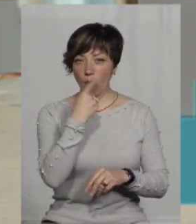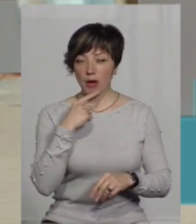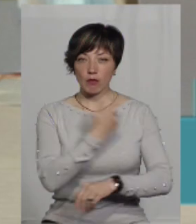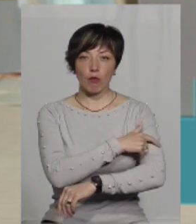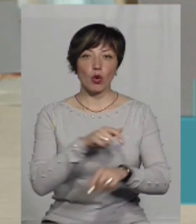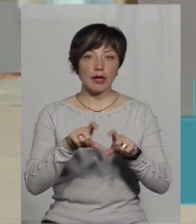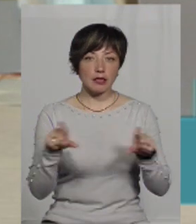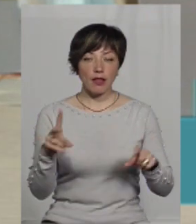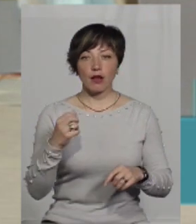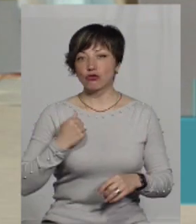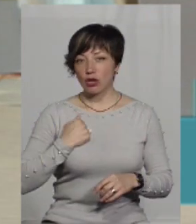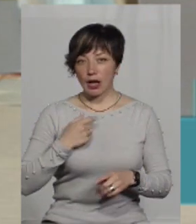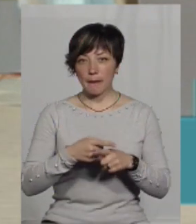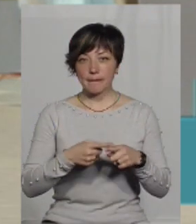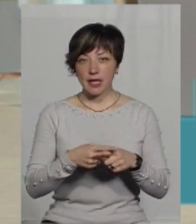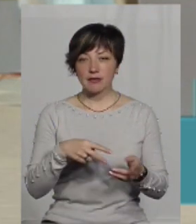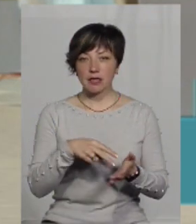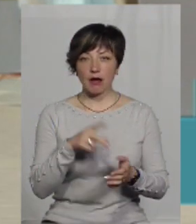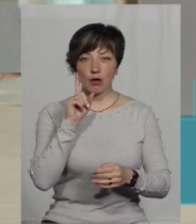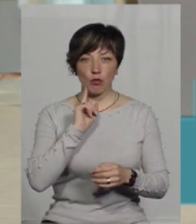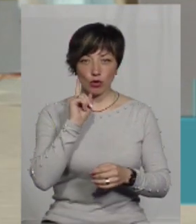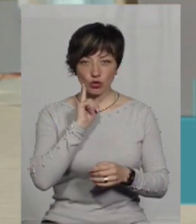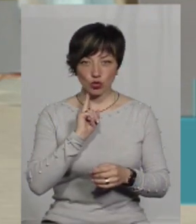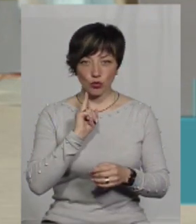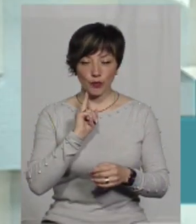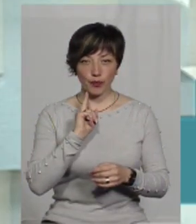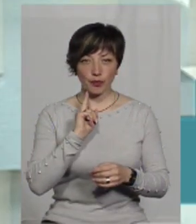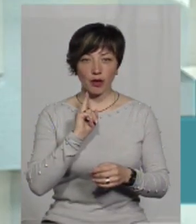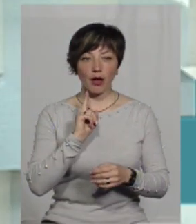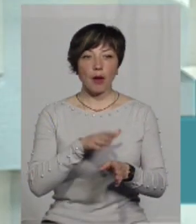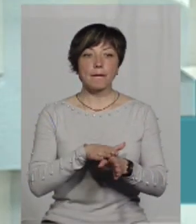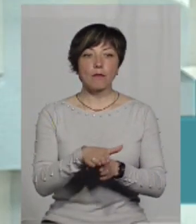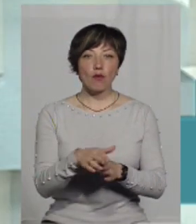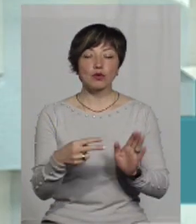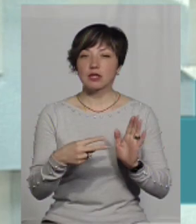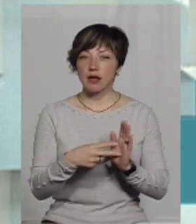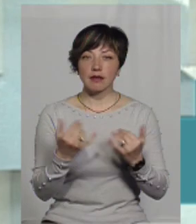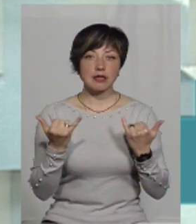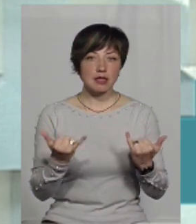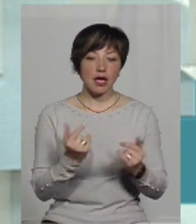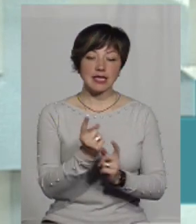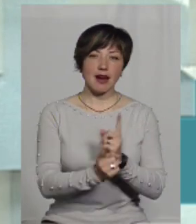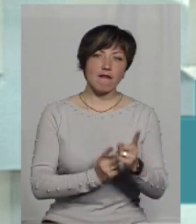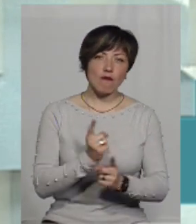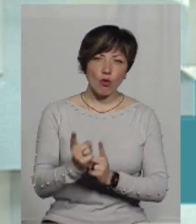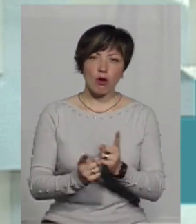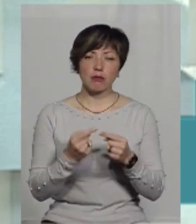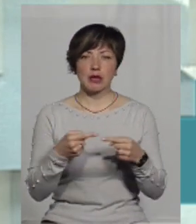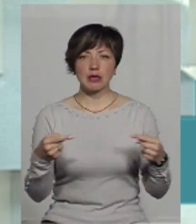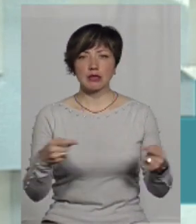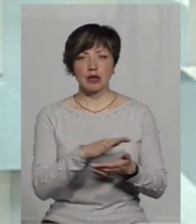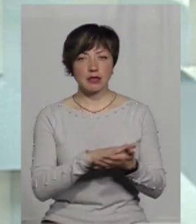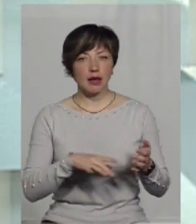в поліклініці. Ну, вони, на жаль, на півставки поки що. Ось повної ставки, зараз реформація йде і так далі.